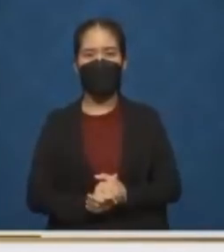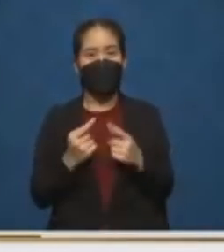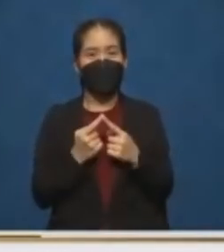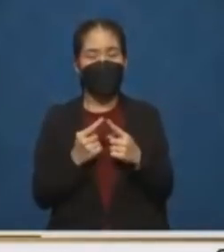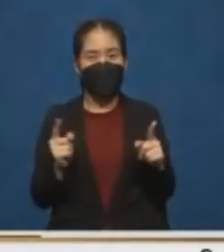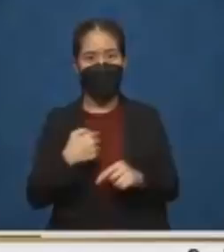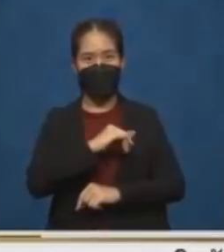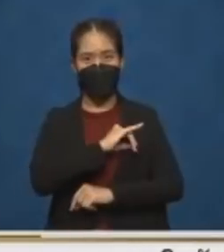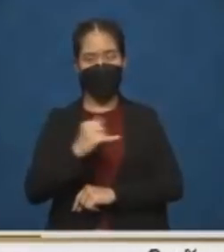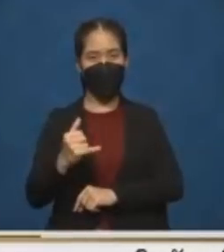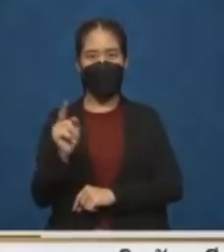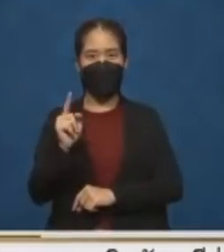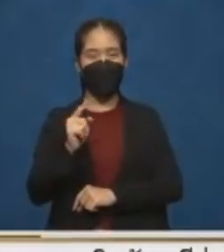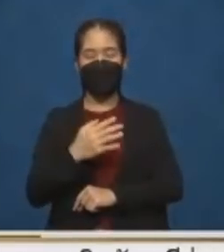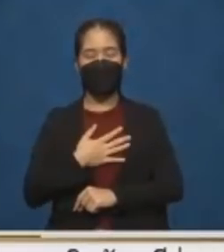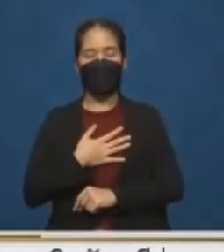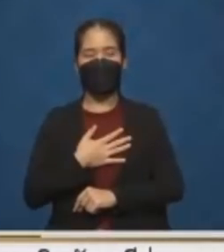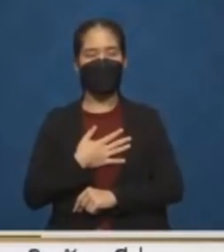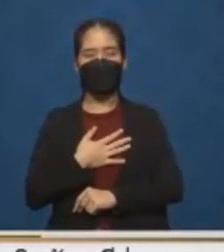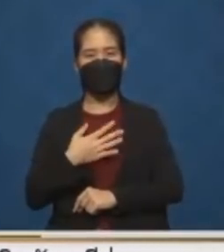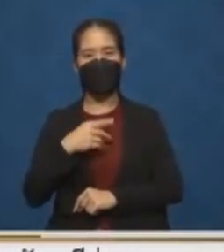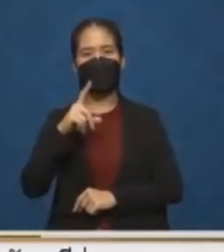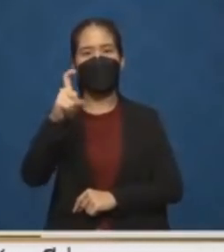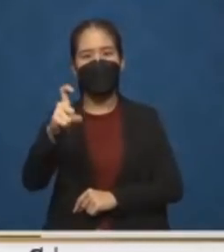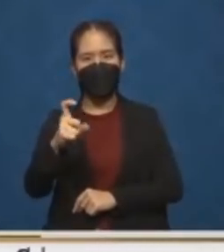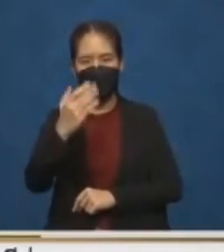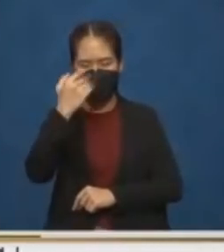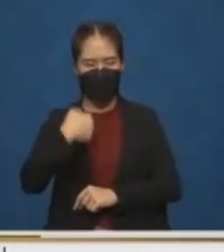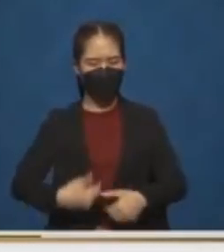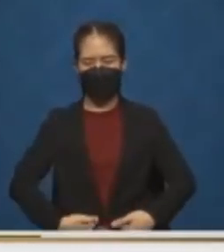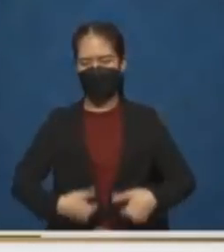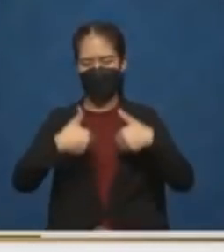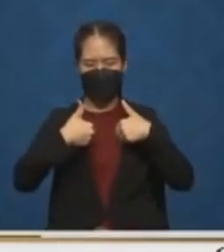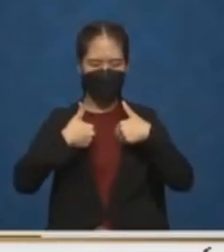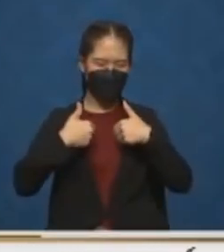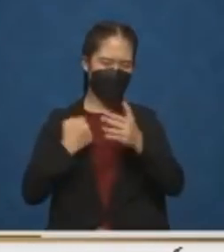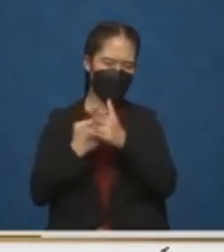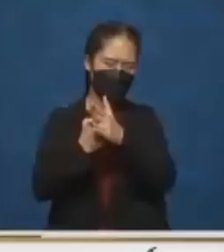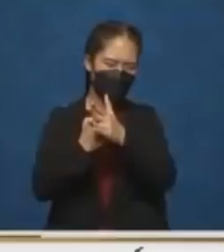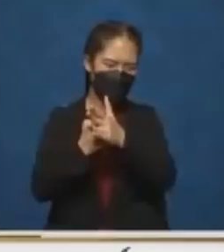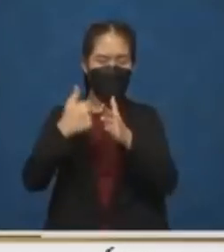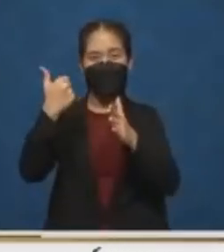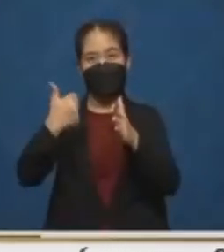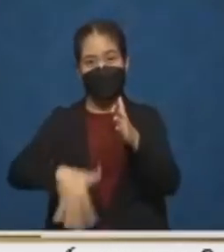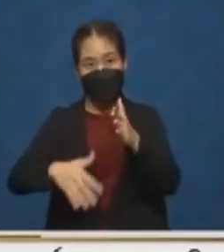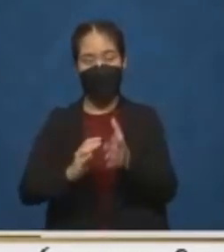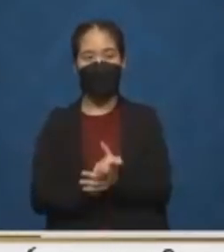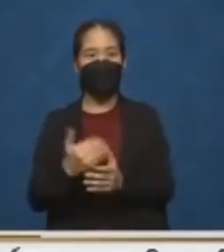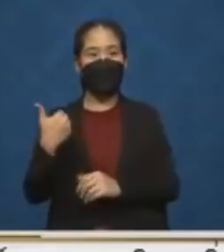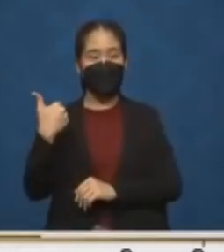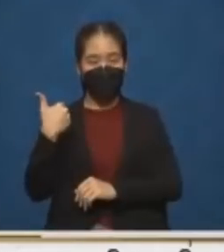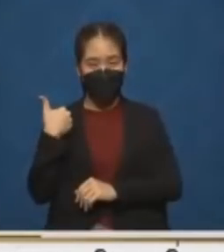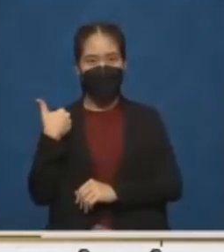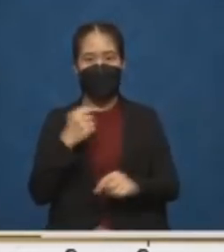คนเลือกที่จะจบชีวิตลง เทาไปไมไวแล้วทiek tabs หลายสิ่งหล